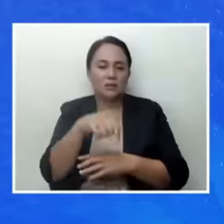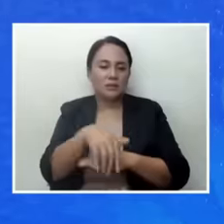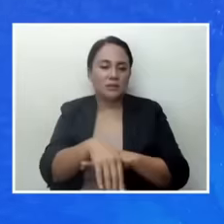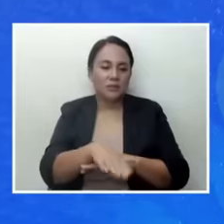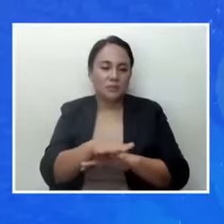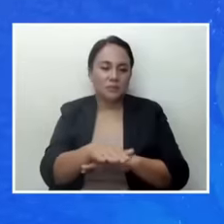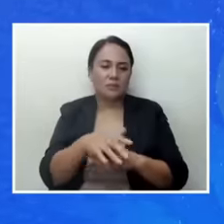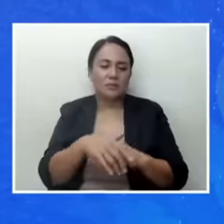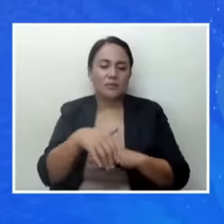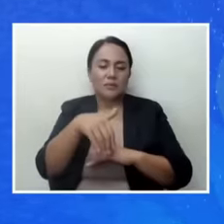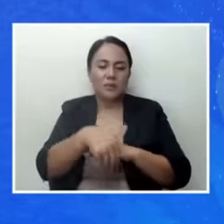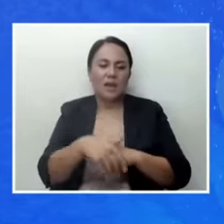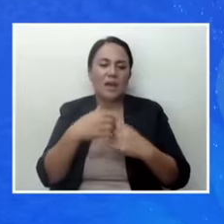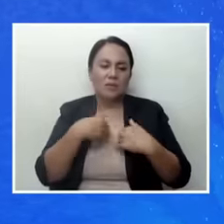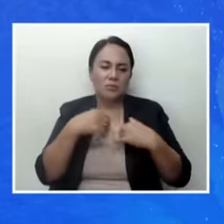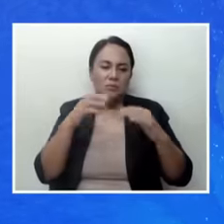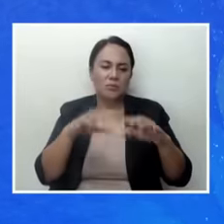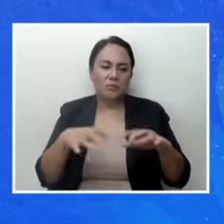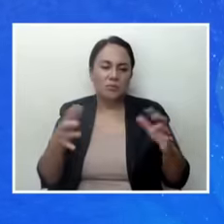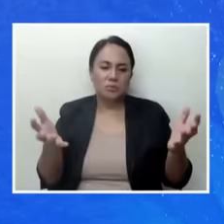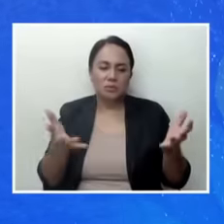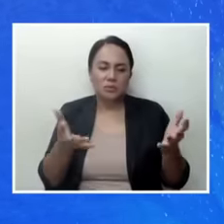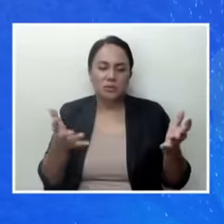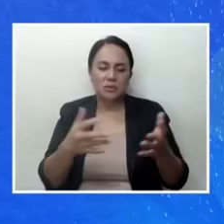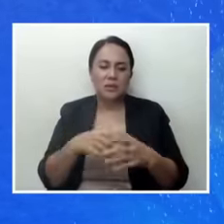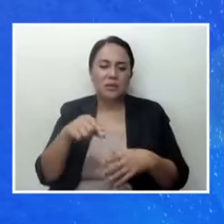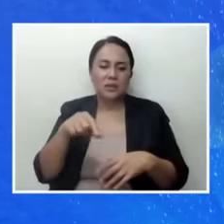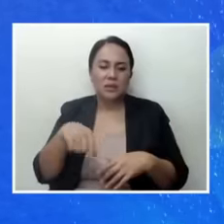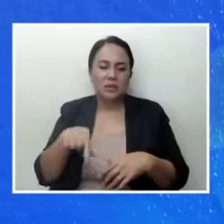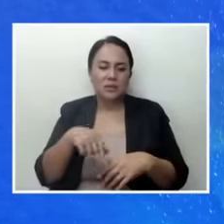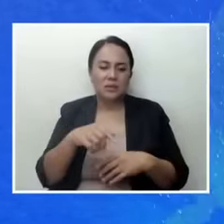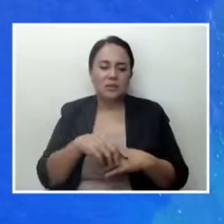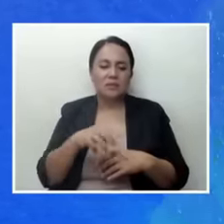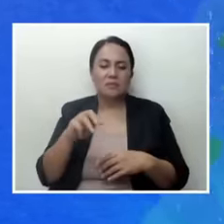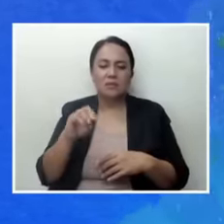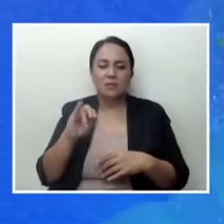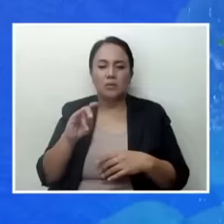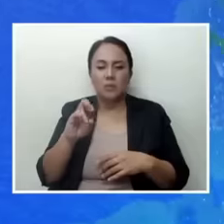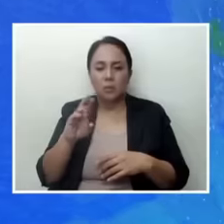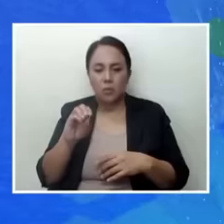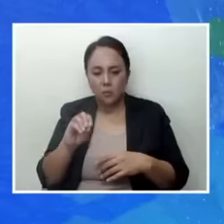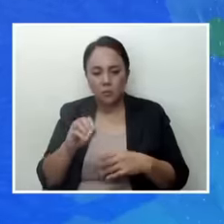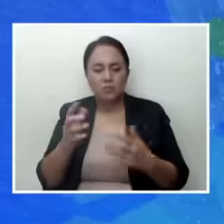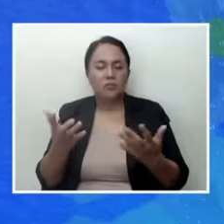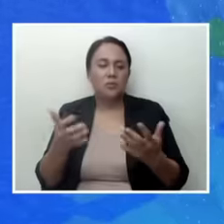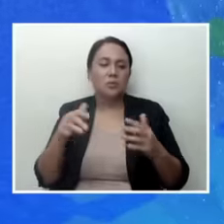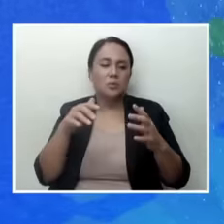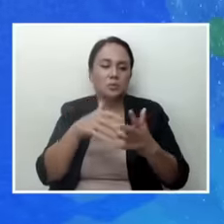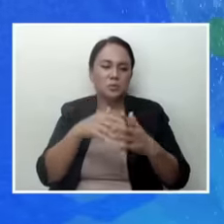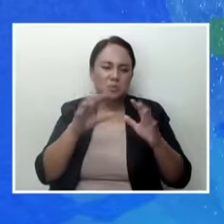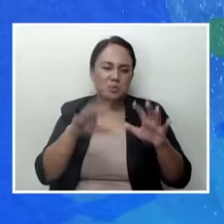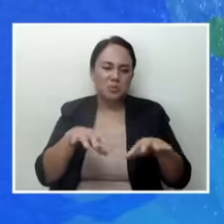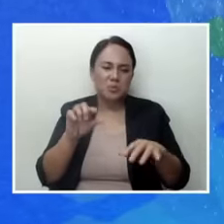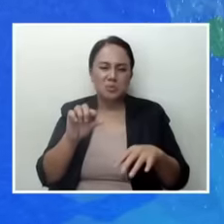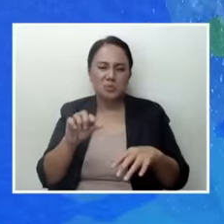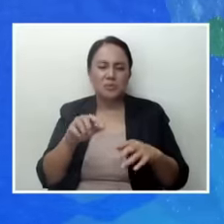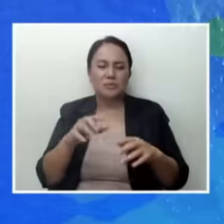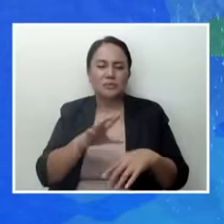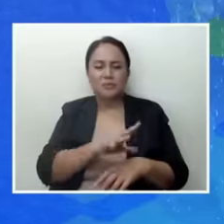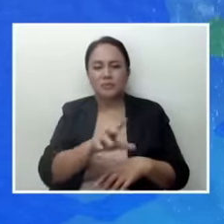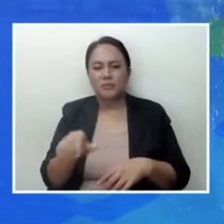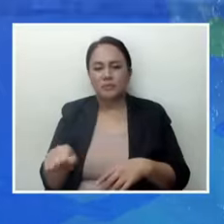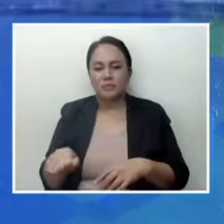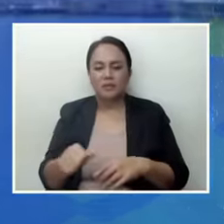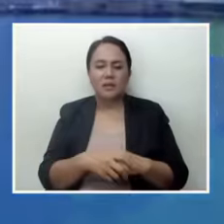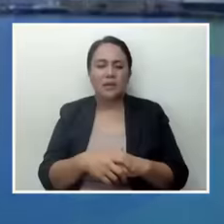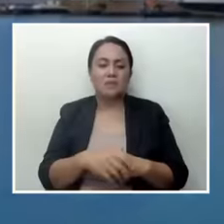At sa gabi may mga pag-ulan pa dito sa may Quezon at sa may Mindoro at may mahihinang ulan din sa may Cagayan Valley. At pano naman tayo